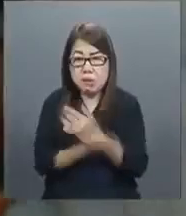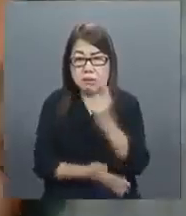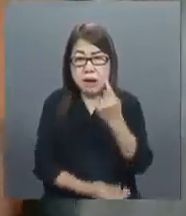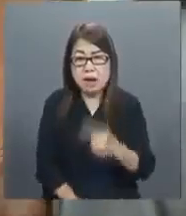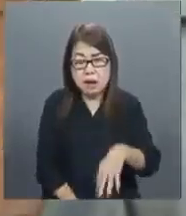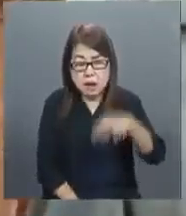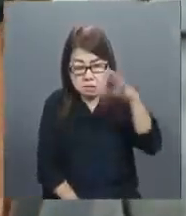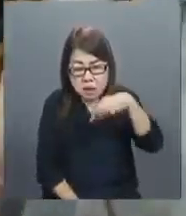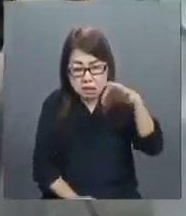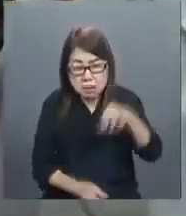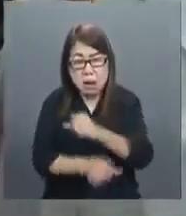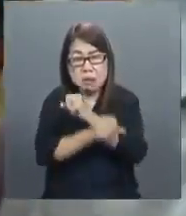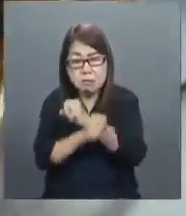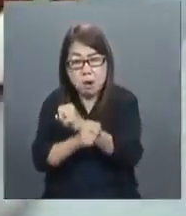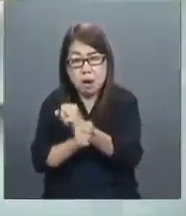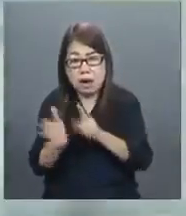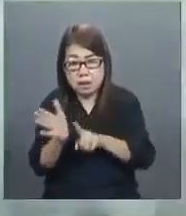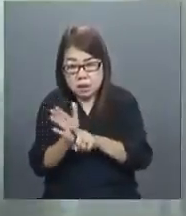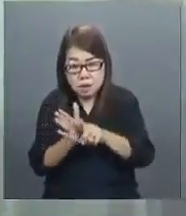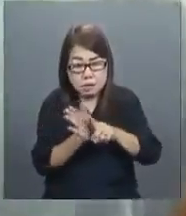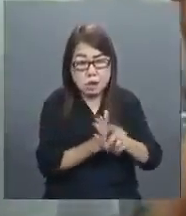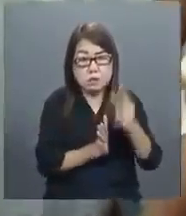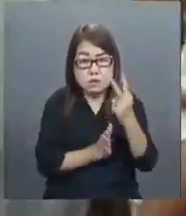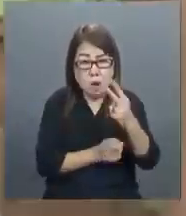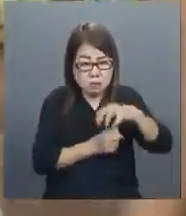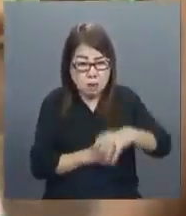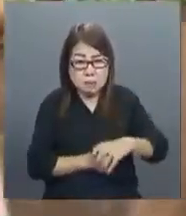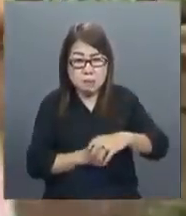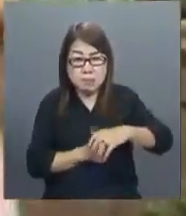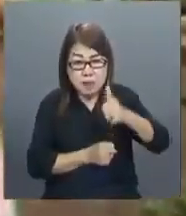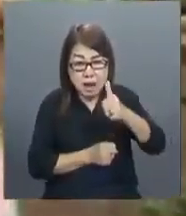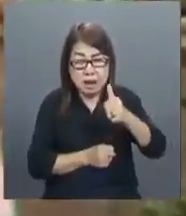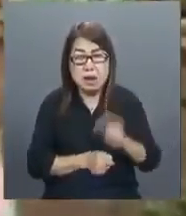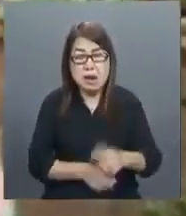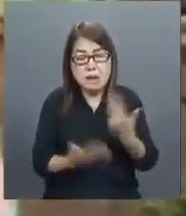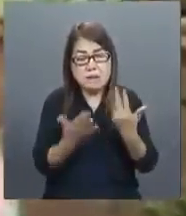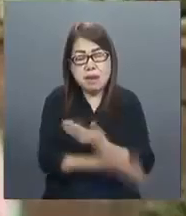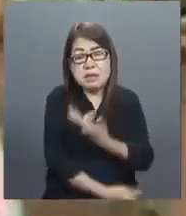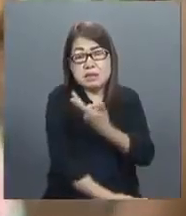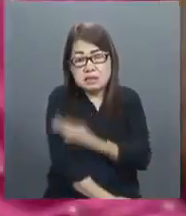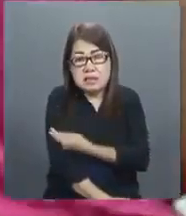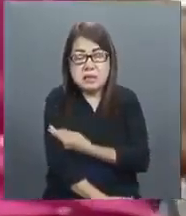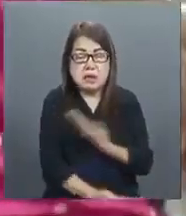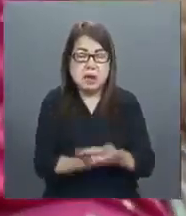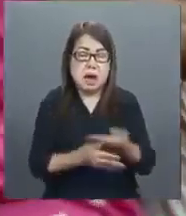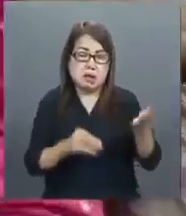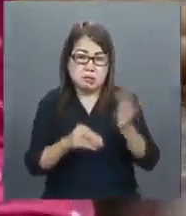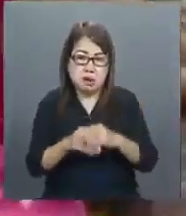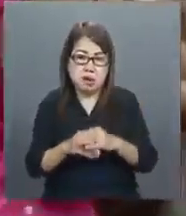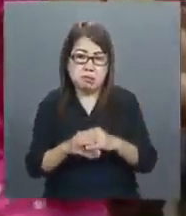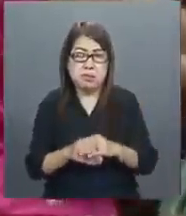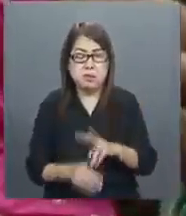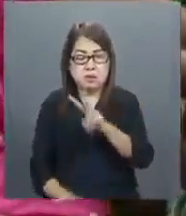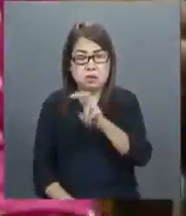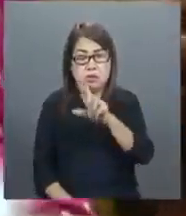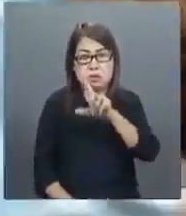ายพันธุ์ควบคู่กับแบบฉีดทำให้สปสช.ต้องใช้งบประมาณจัดซื้อเพิ่มขึ้นอีกปีละ200ล้านบาทค่ะ